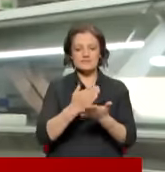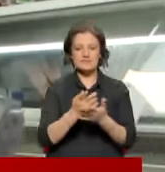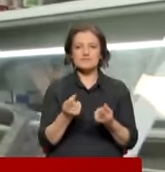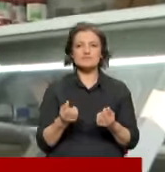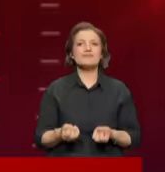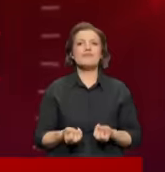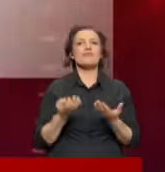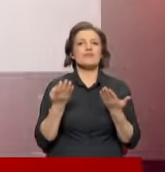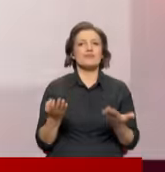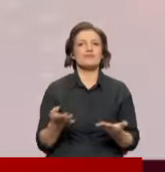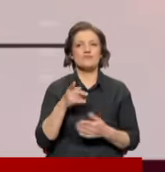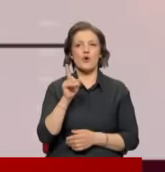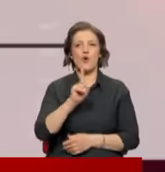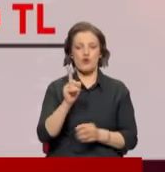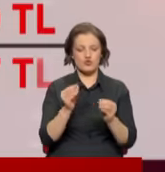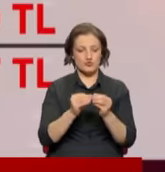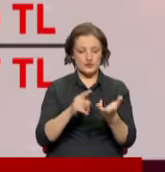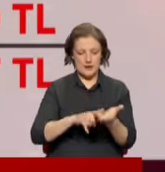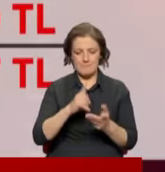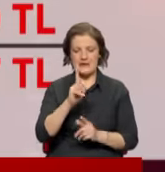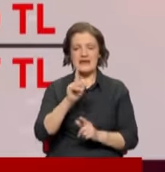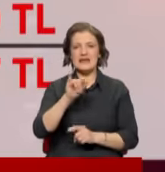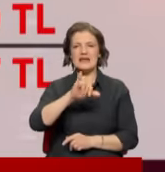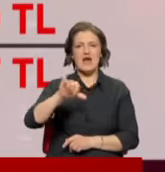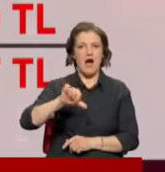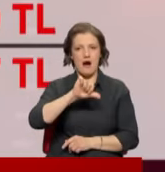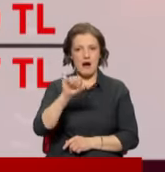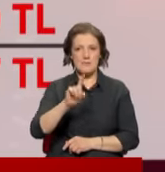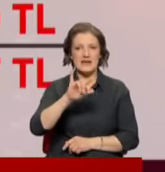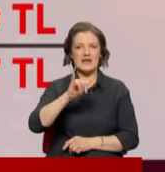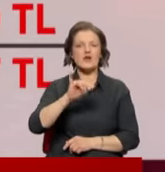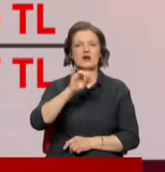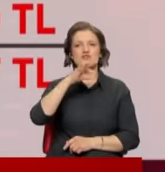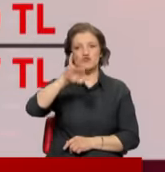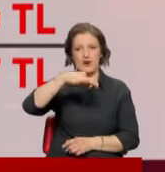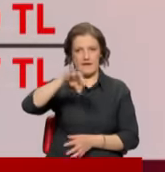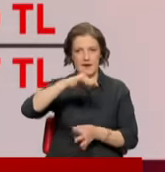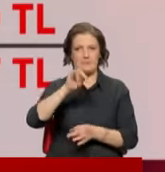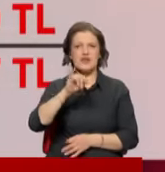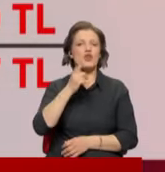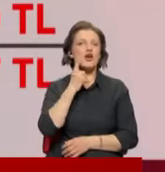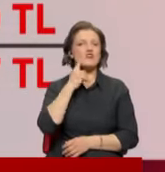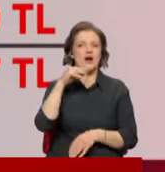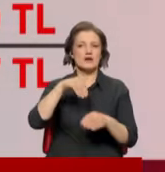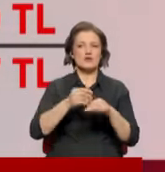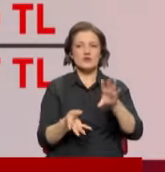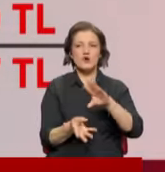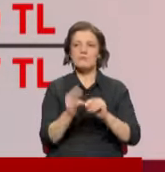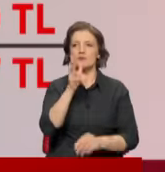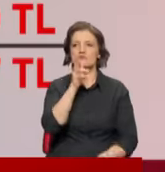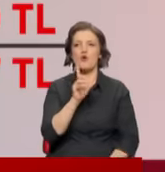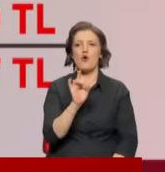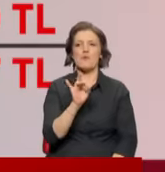almaya yetmiyor artık. Onlu yumurta, 1 litre ayçiçek yağı, 1 kilo siyah çay, 1 kilo şeker için 315